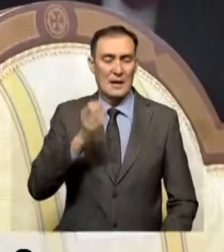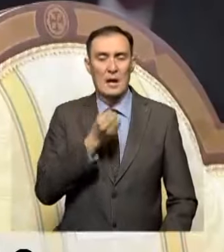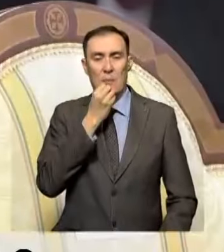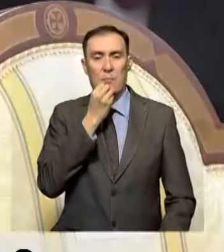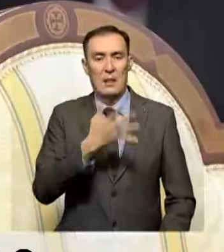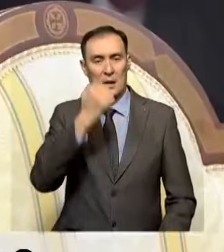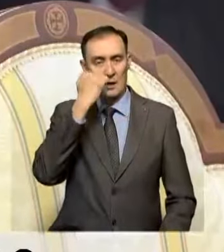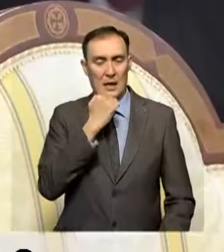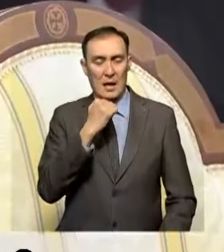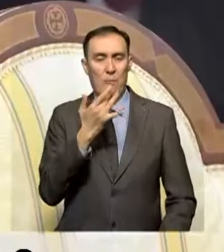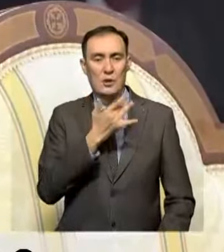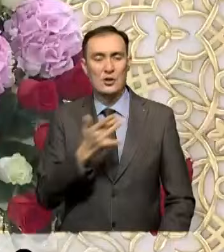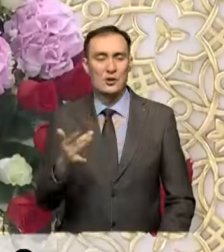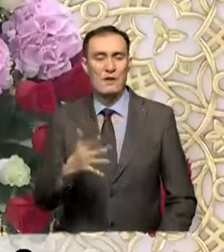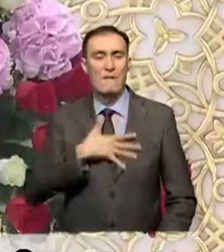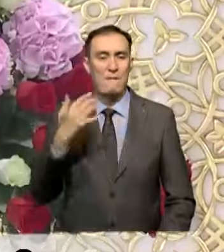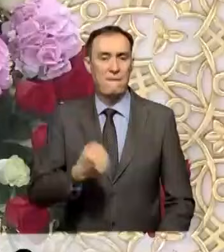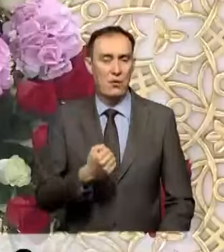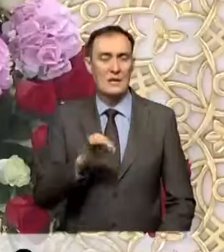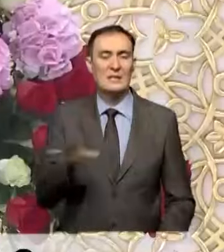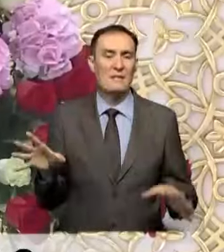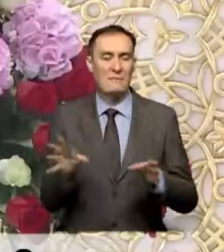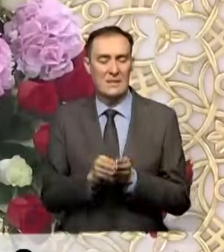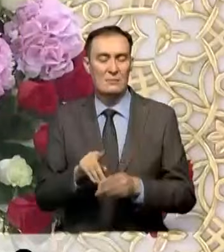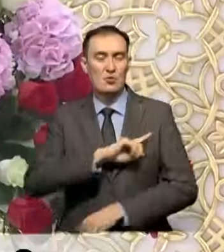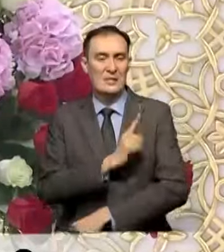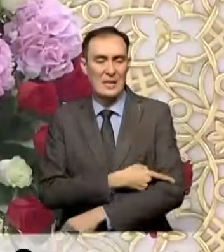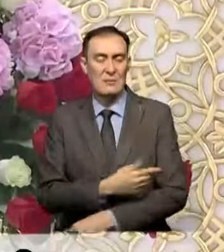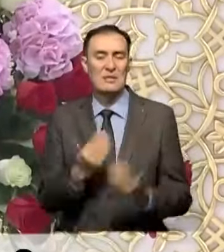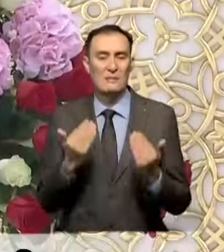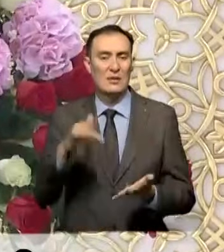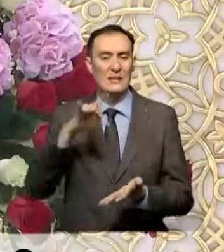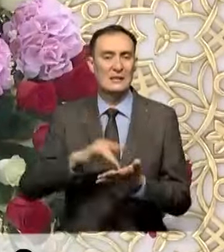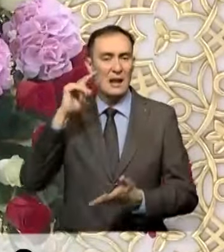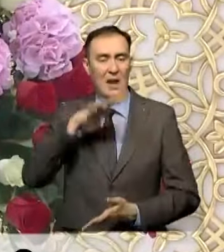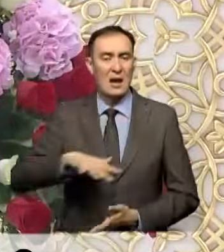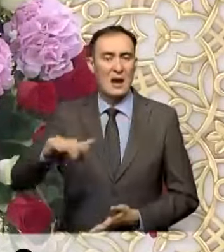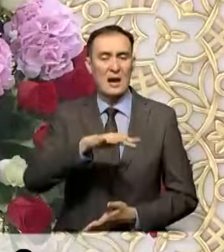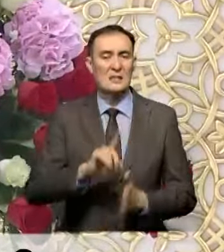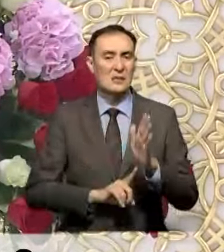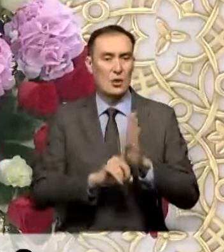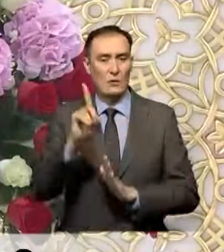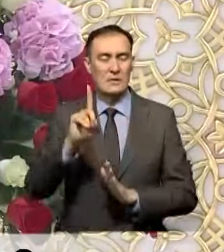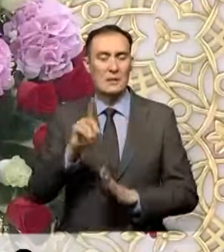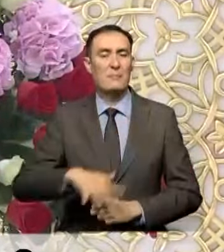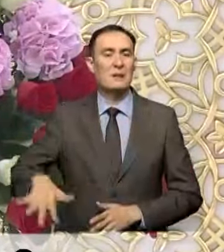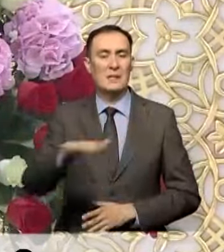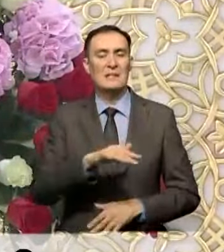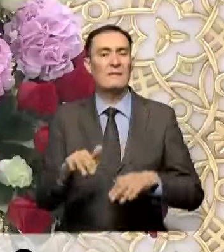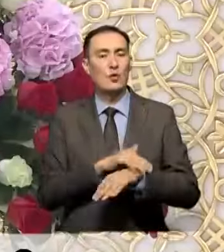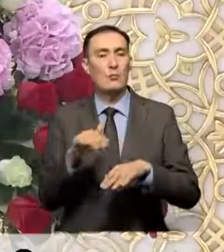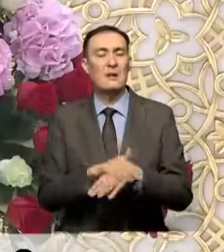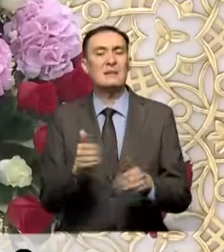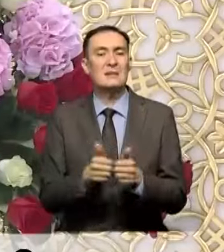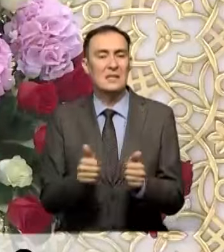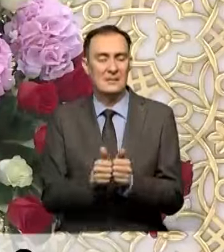Благодаря политической воле и совместным усилиям сегодня Центральная Азия становится пространством